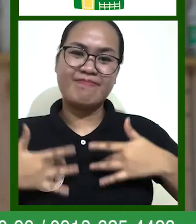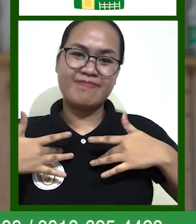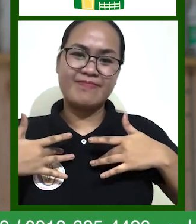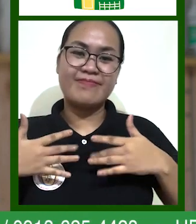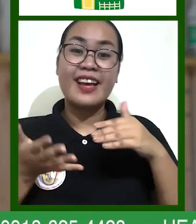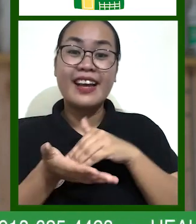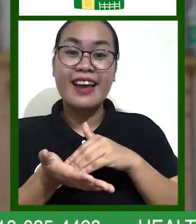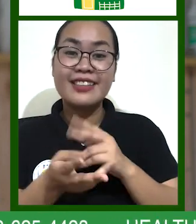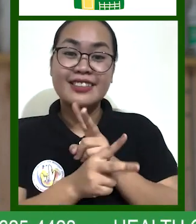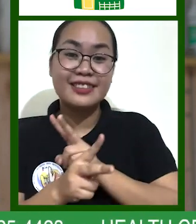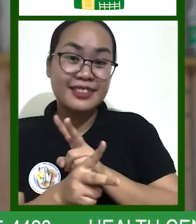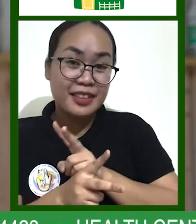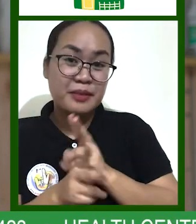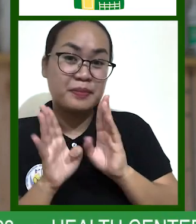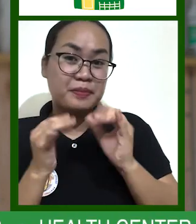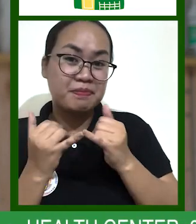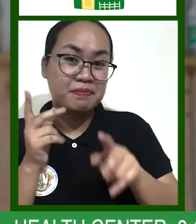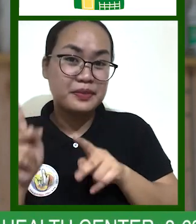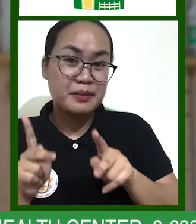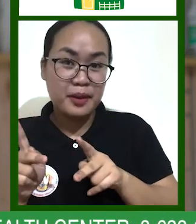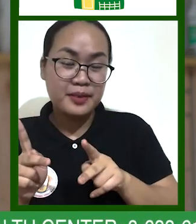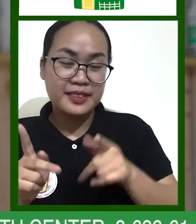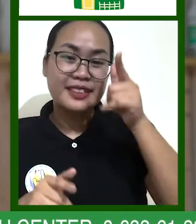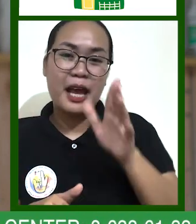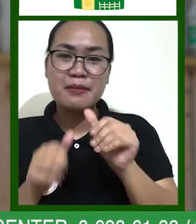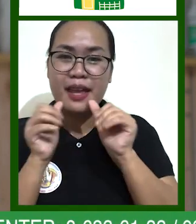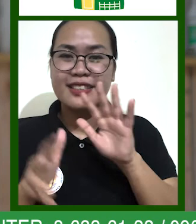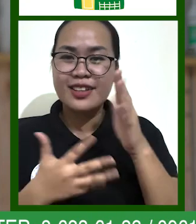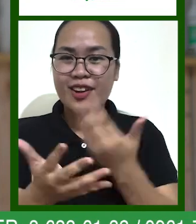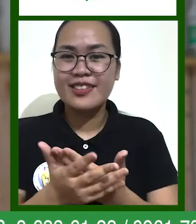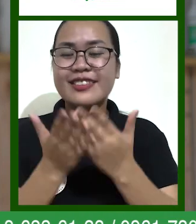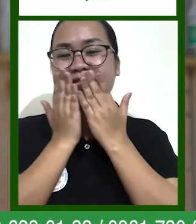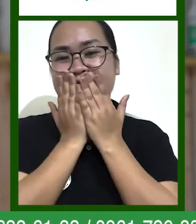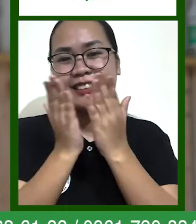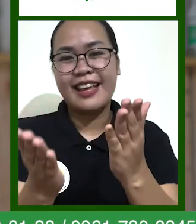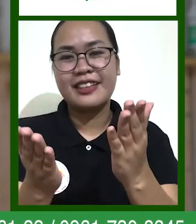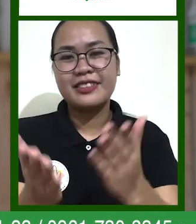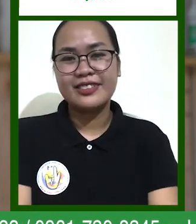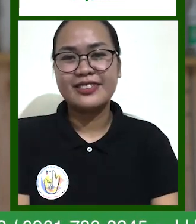mag-ingat po tayo lahat mga kabarangay. Stay safe always and may God bless us all. Thank you.